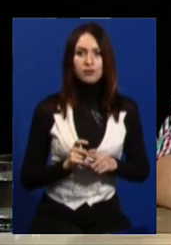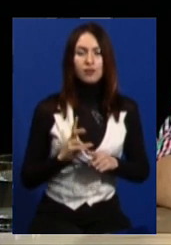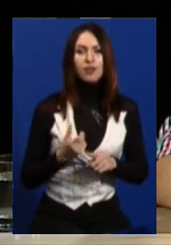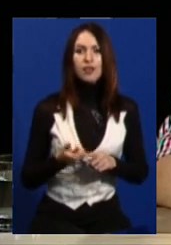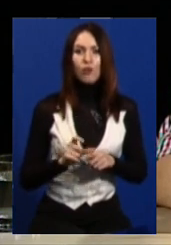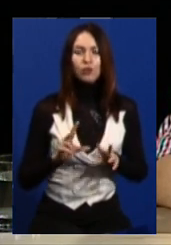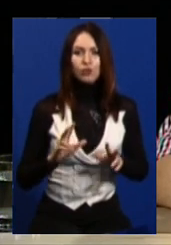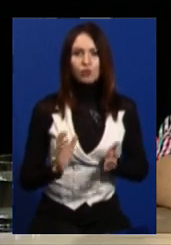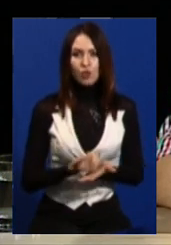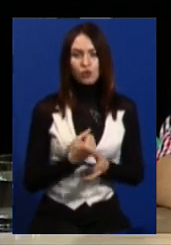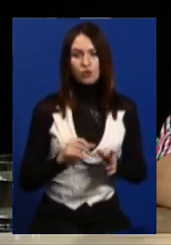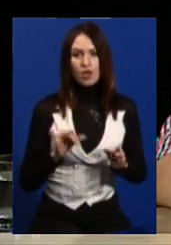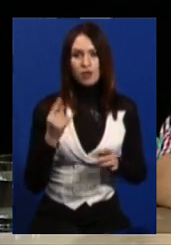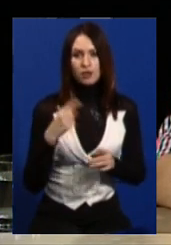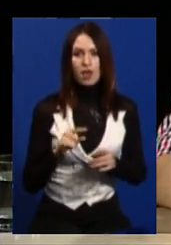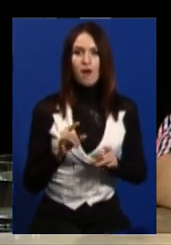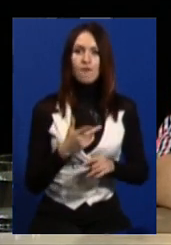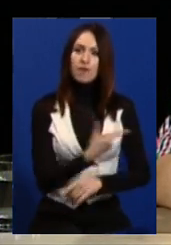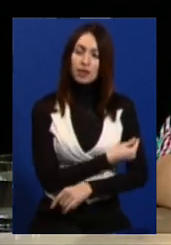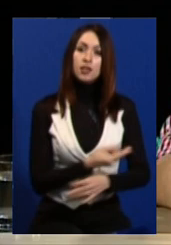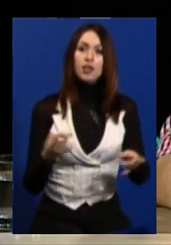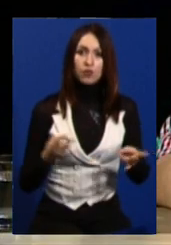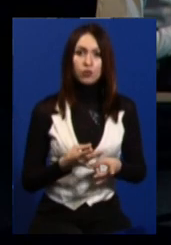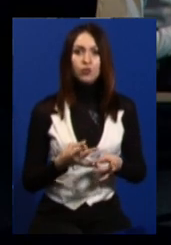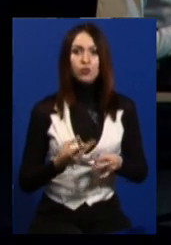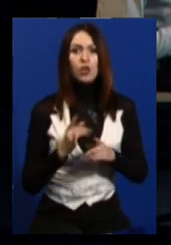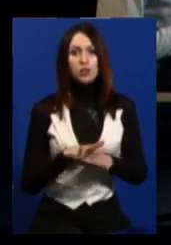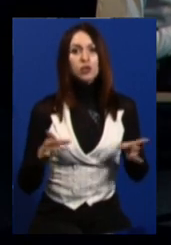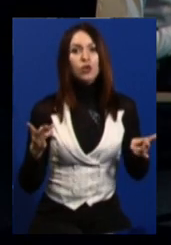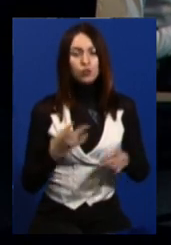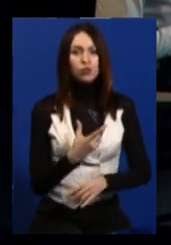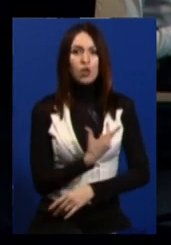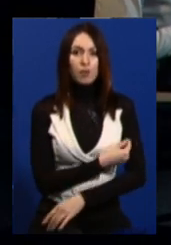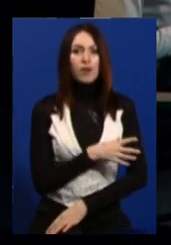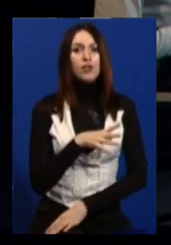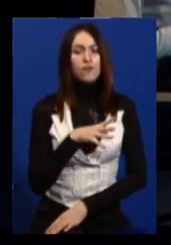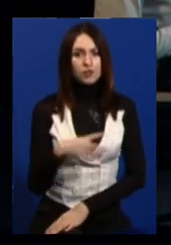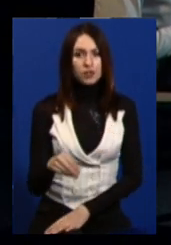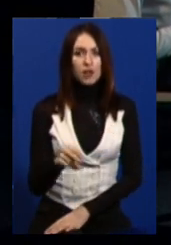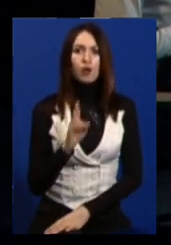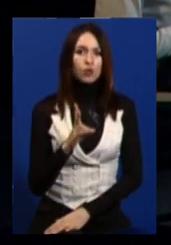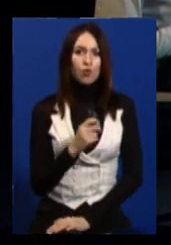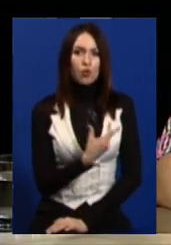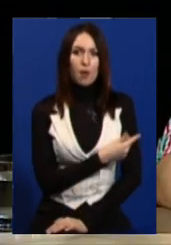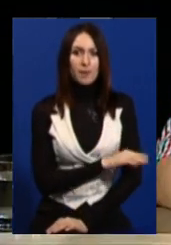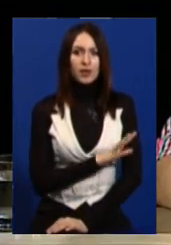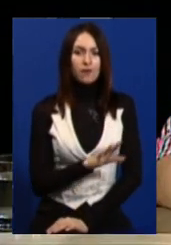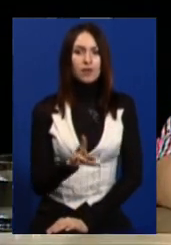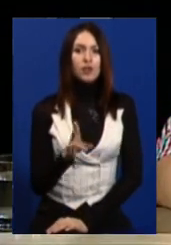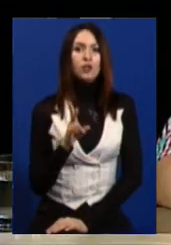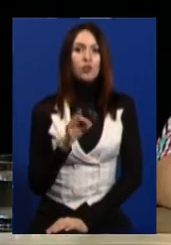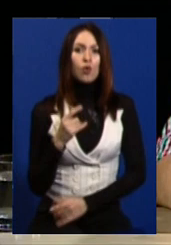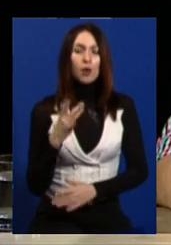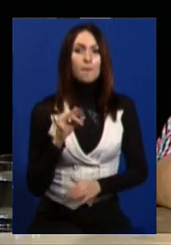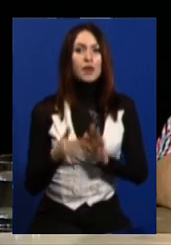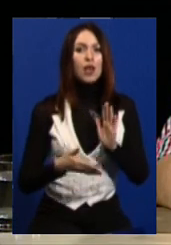не очень удачной идеей. То есть вакцинировать однозначно надо, детей надо привить всех абсолютно, кто не привит, конечно же, при